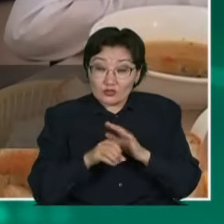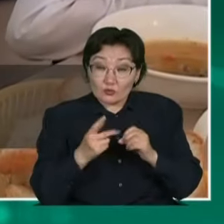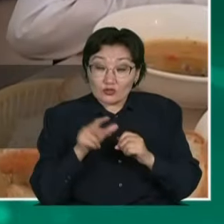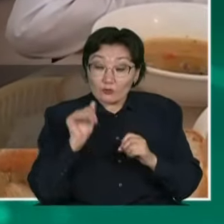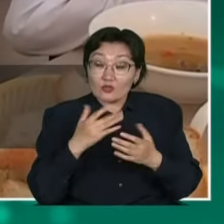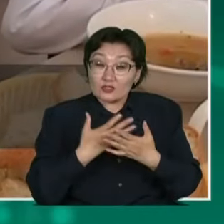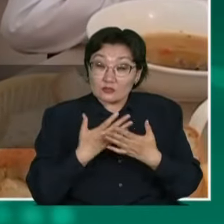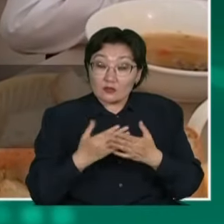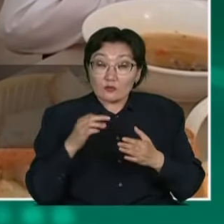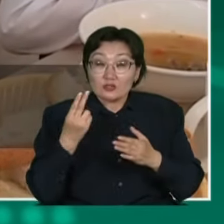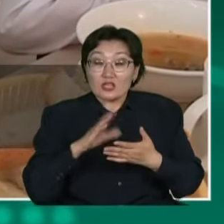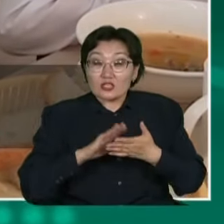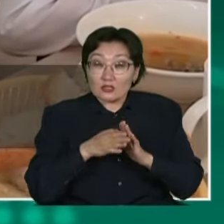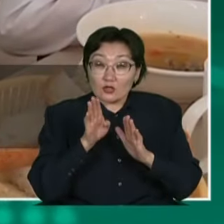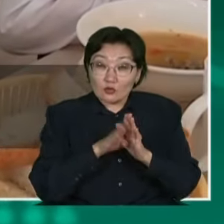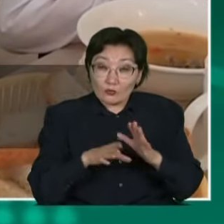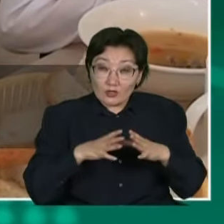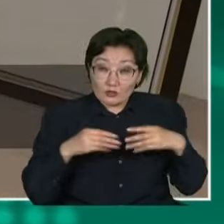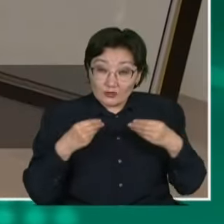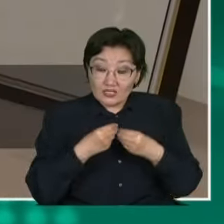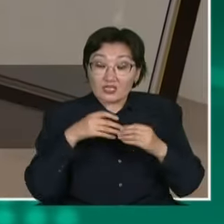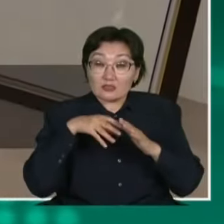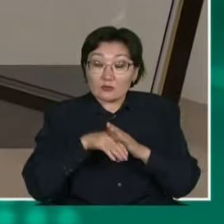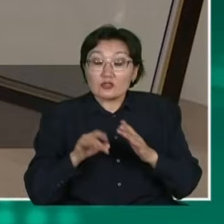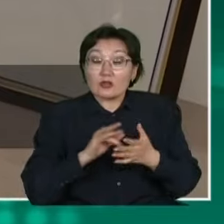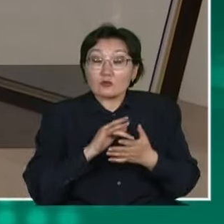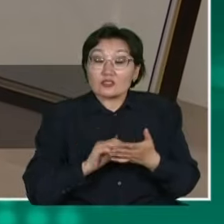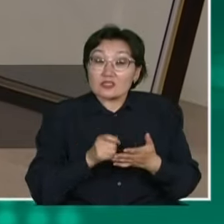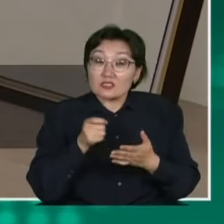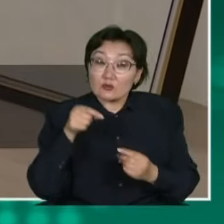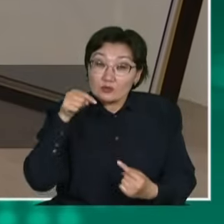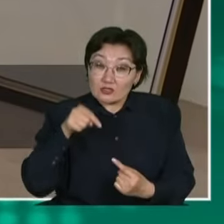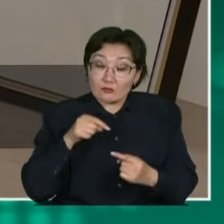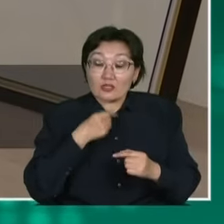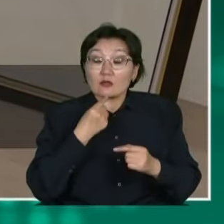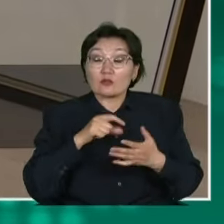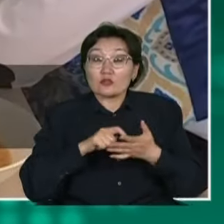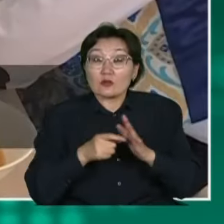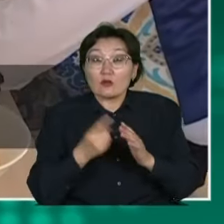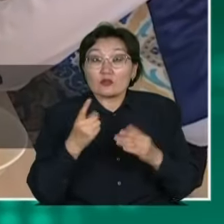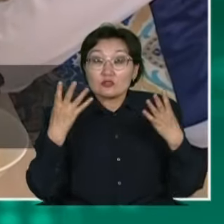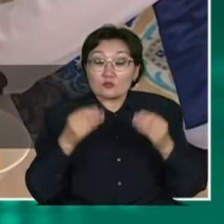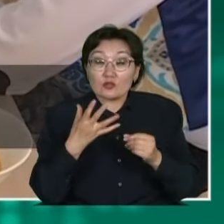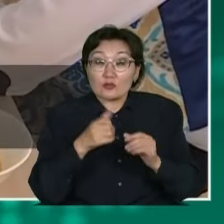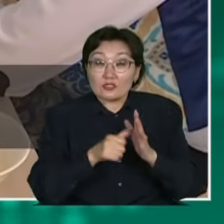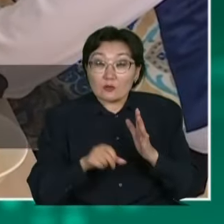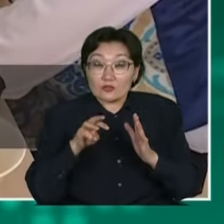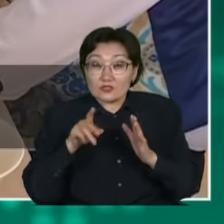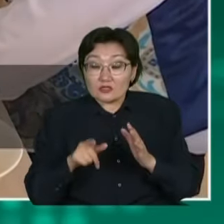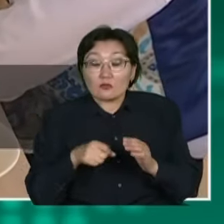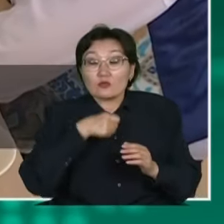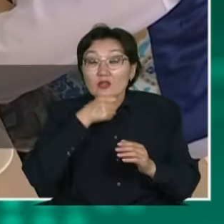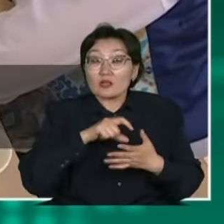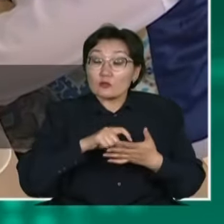мыңға жуығы әлеуметтік аз қамтылған санаттағылар. Бюджеттік өтінімге сәйкес бастауыш сыныптарға бір күнге 560 теңге, ал